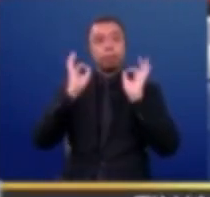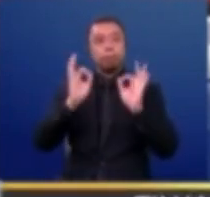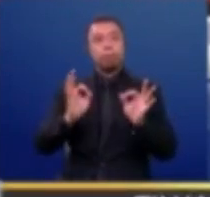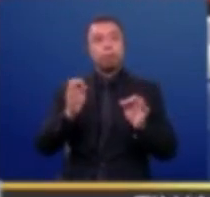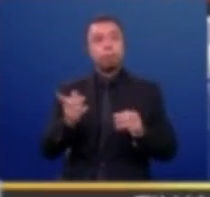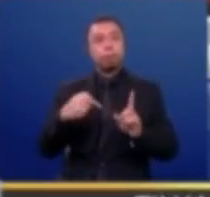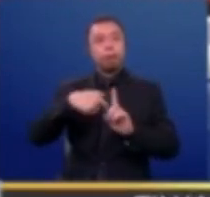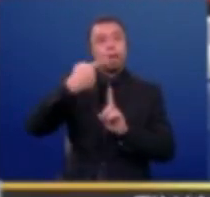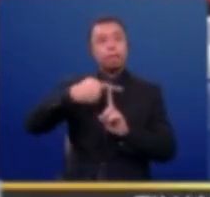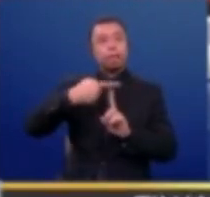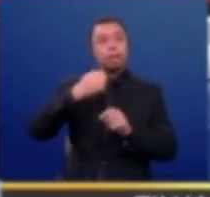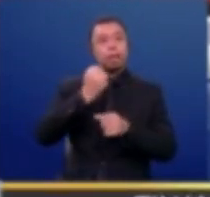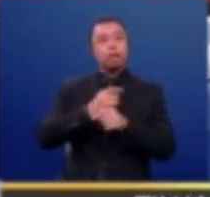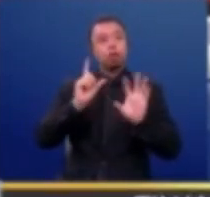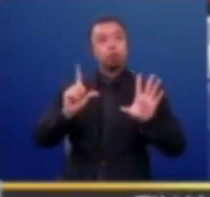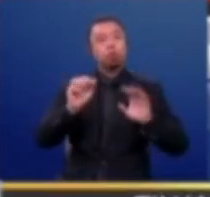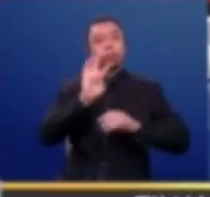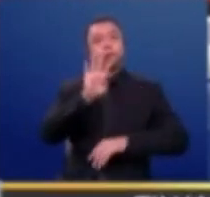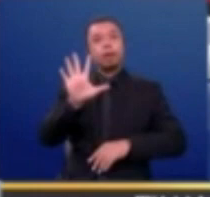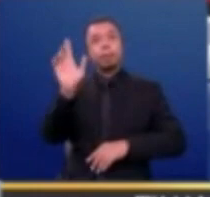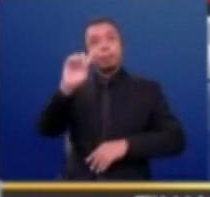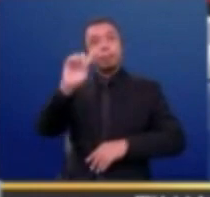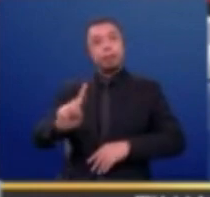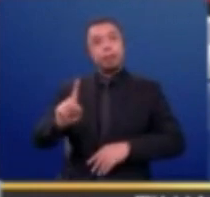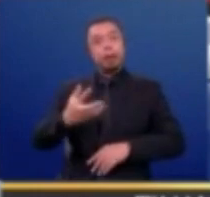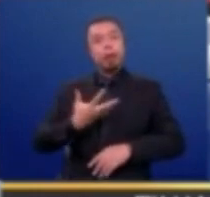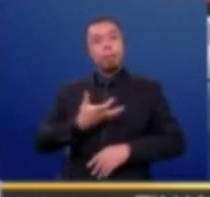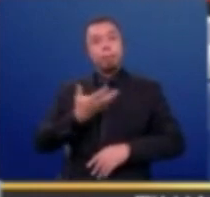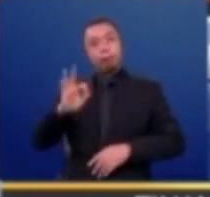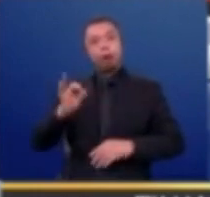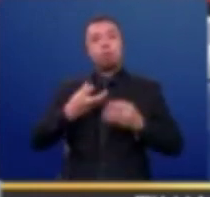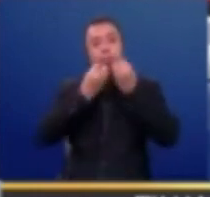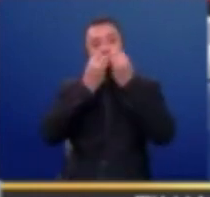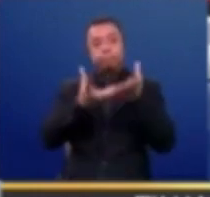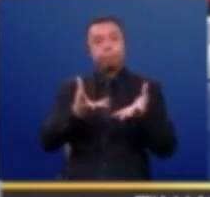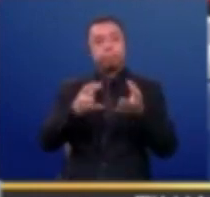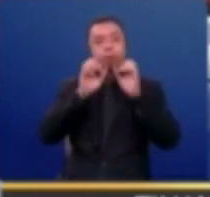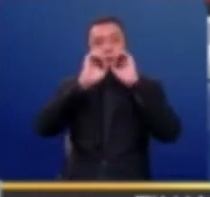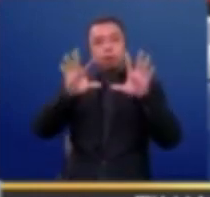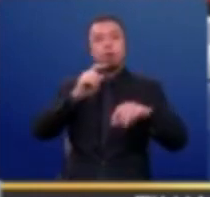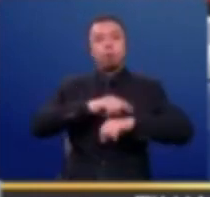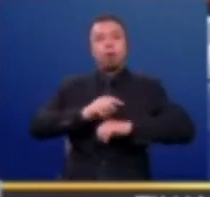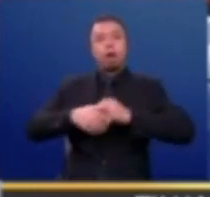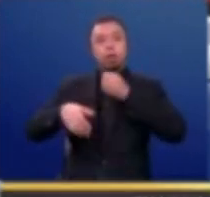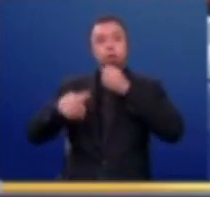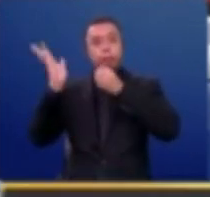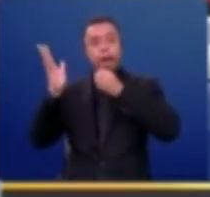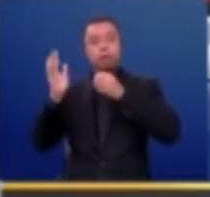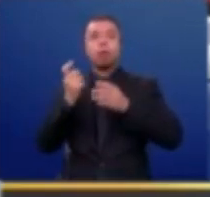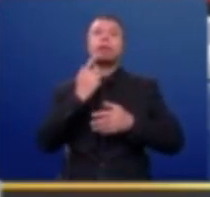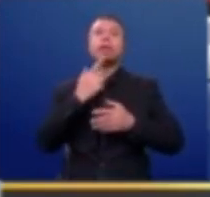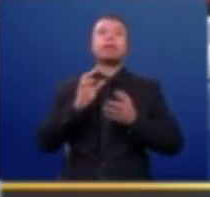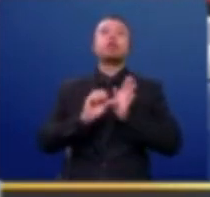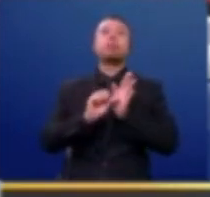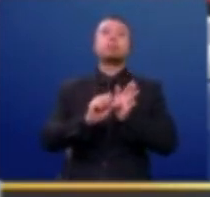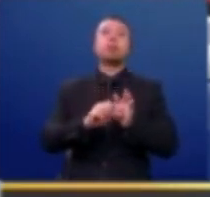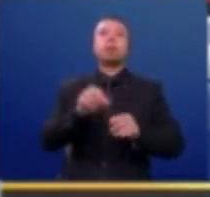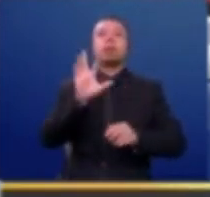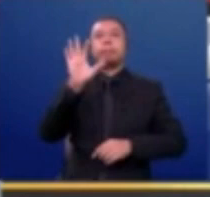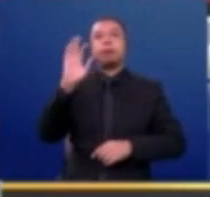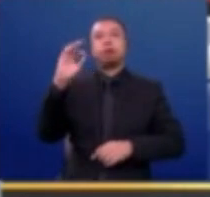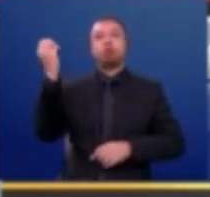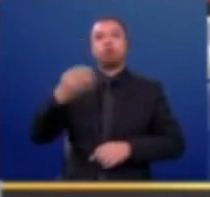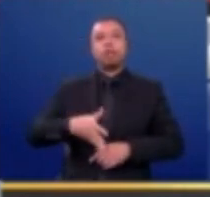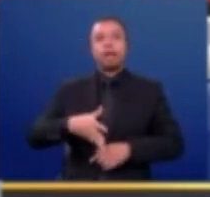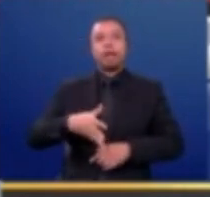KTT G7 ini, 45 menit lagi baru akan diumumkan oleh Presiden Joe Biden dalam pidatonya terkait dengan sumbangan 500 juta dosis